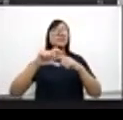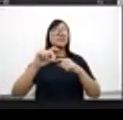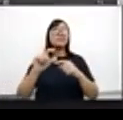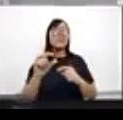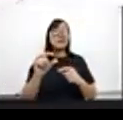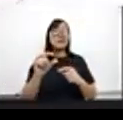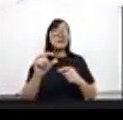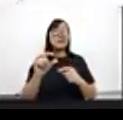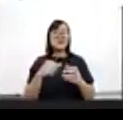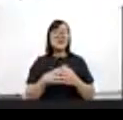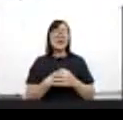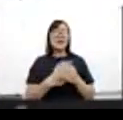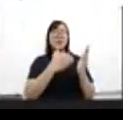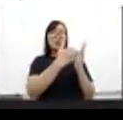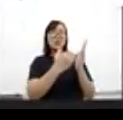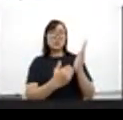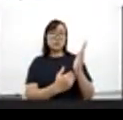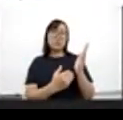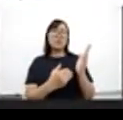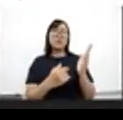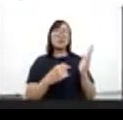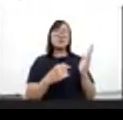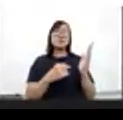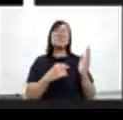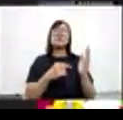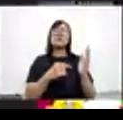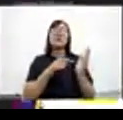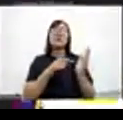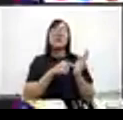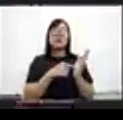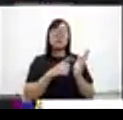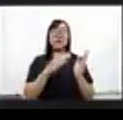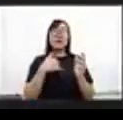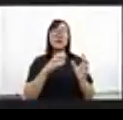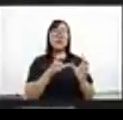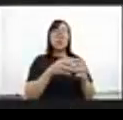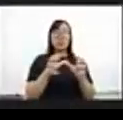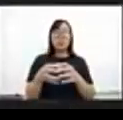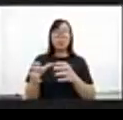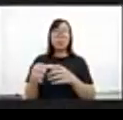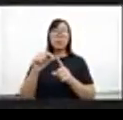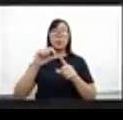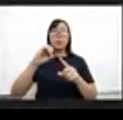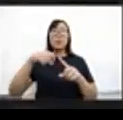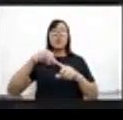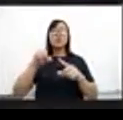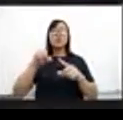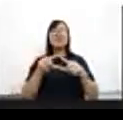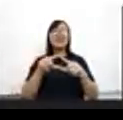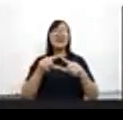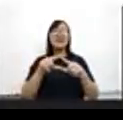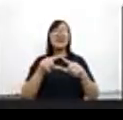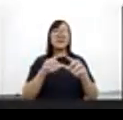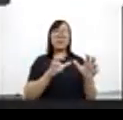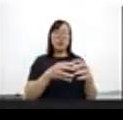disebutkan bahwa dimungkinkan ada part dibuat kok Yogya tematis kok Yogya tematis yang yang akan